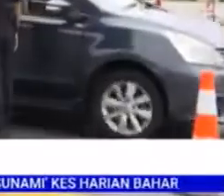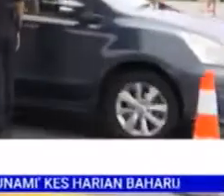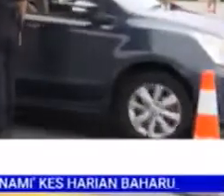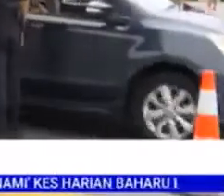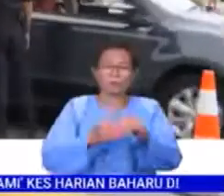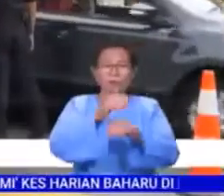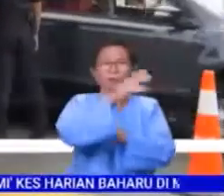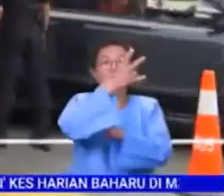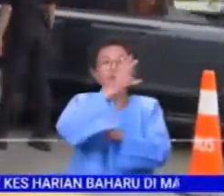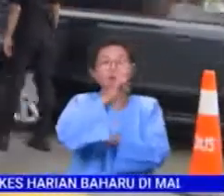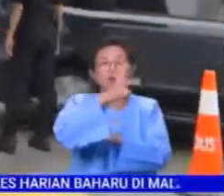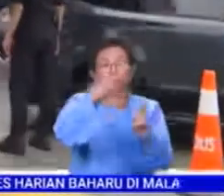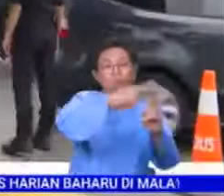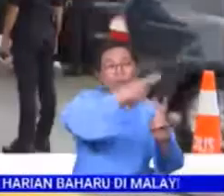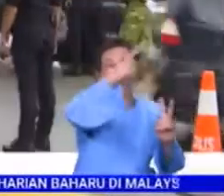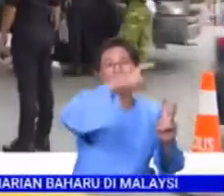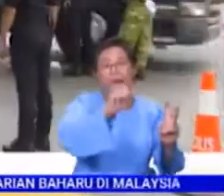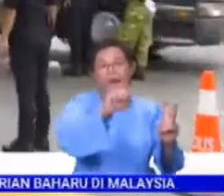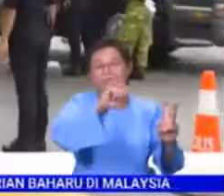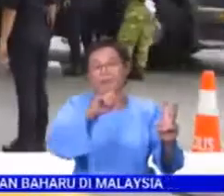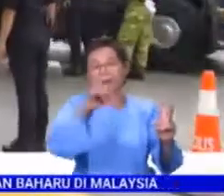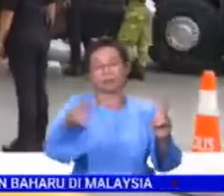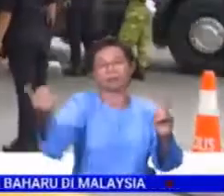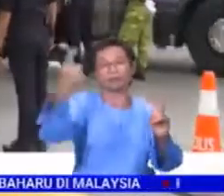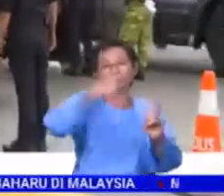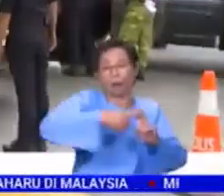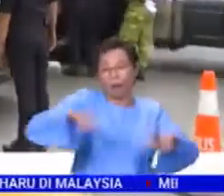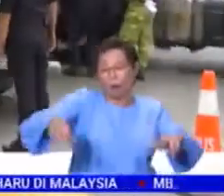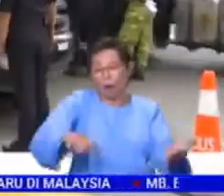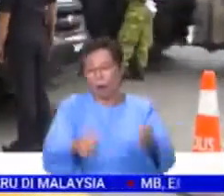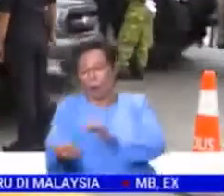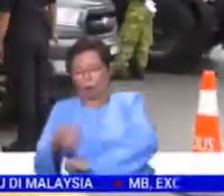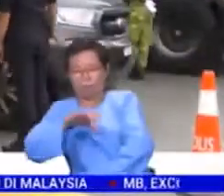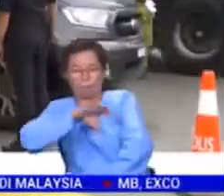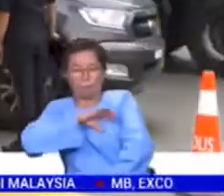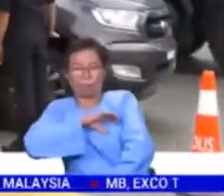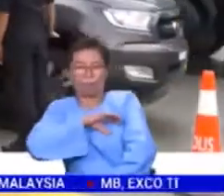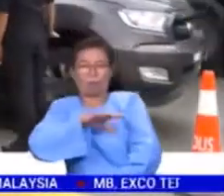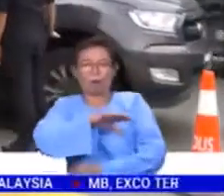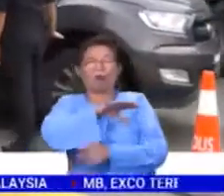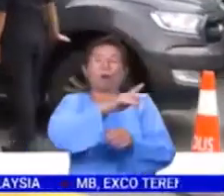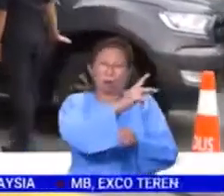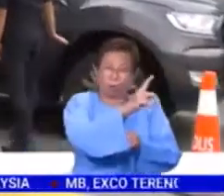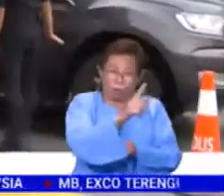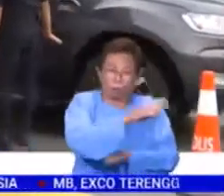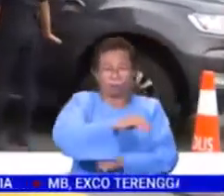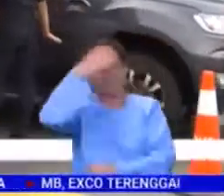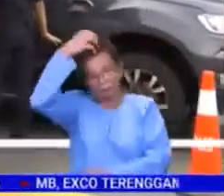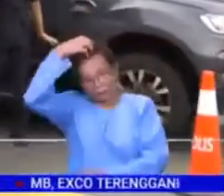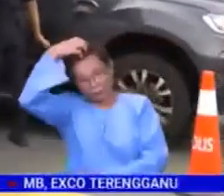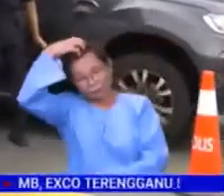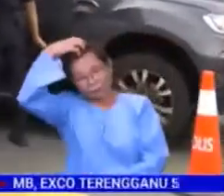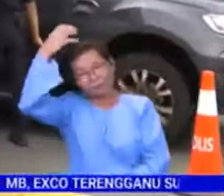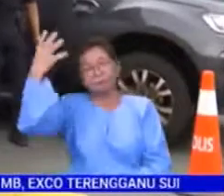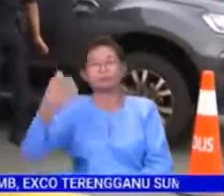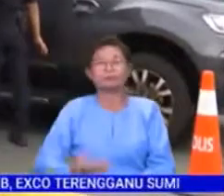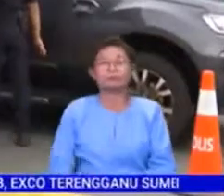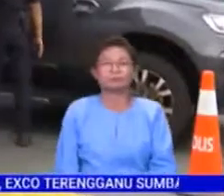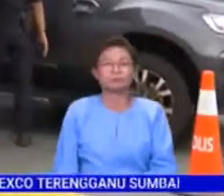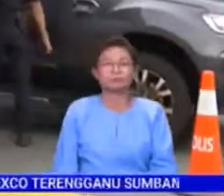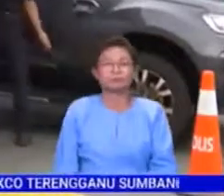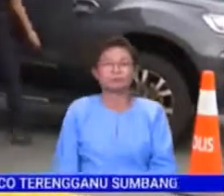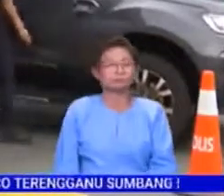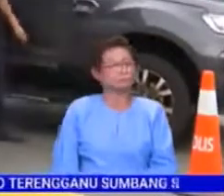Lebih 13 sekatan jalan raya atau SJR dilakukan oleh pihak PDRM meliputi kawasan Kuala Lumpur dan Selangor demi